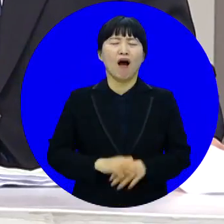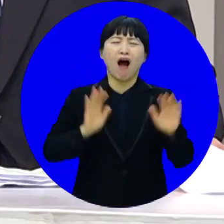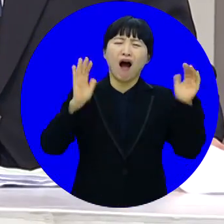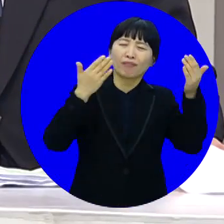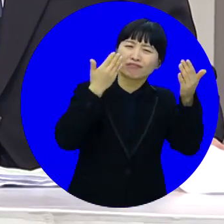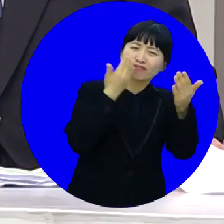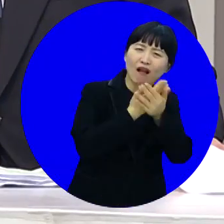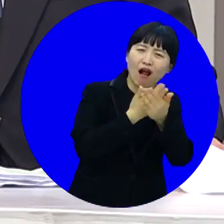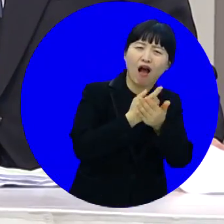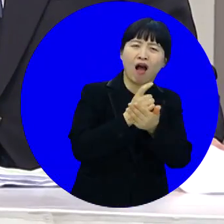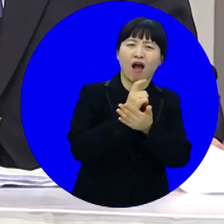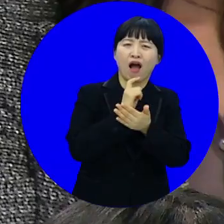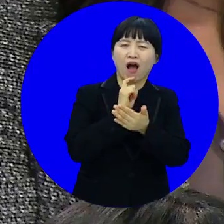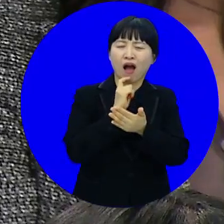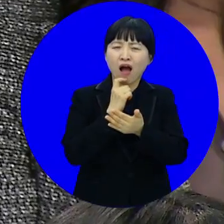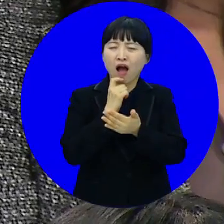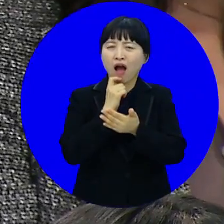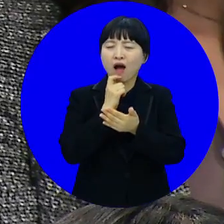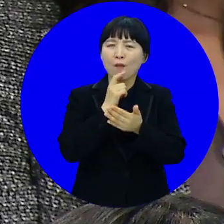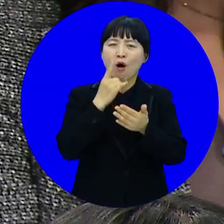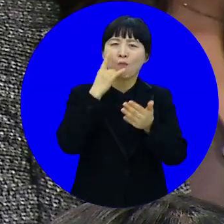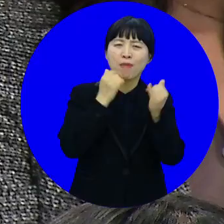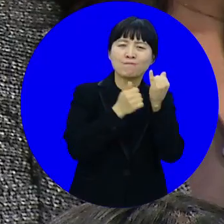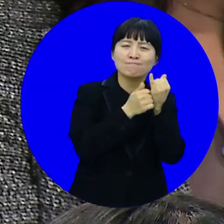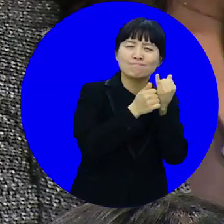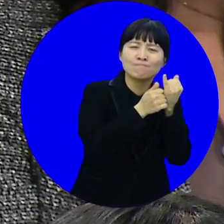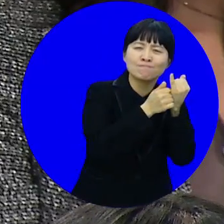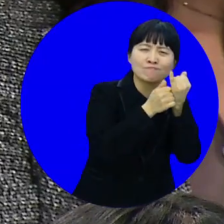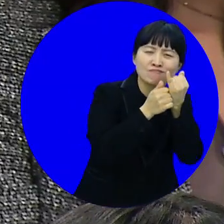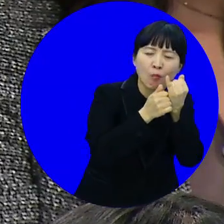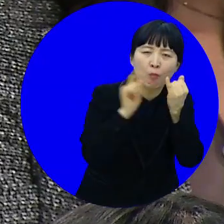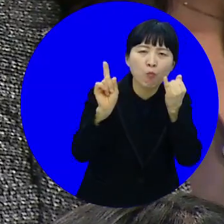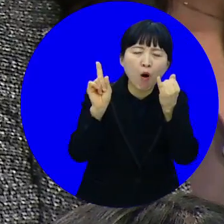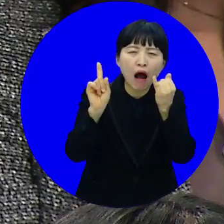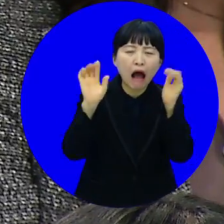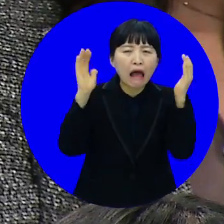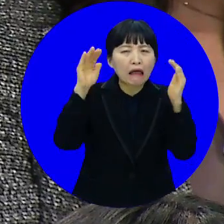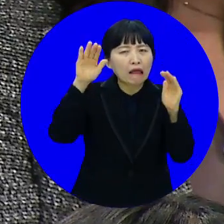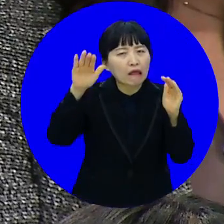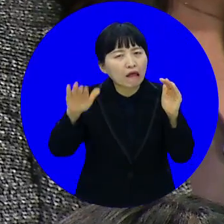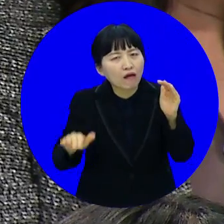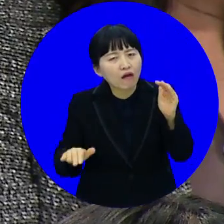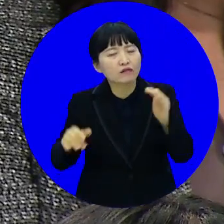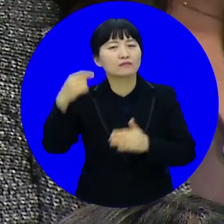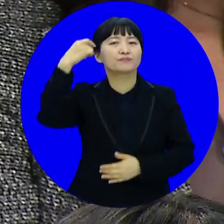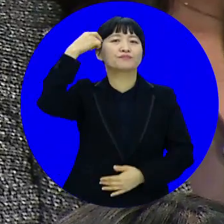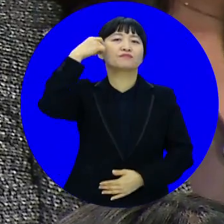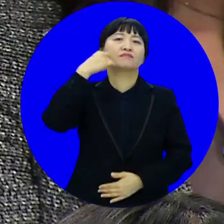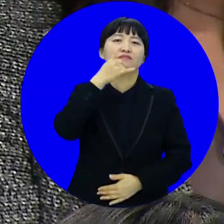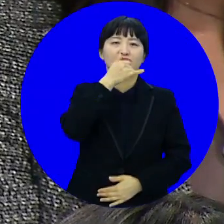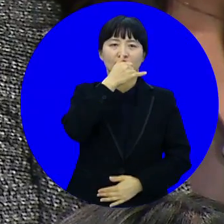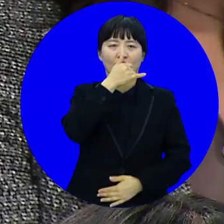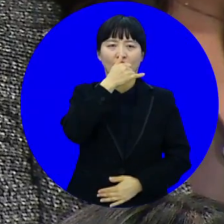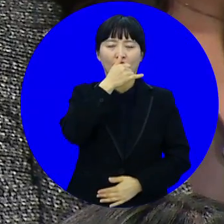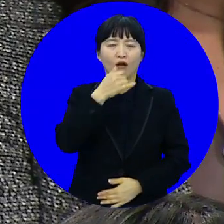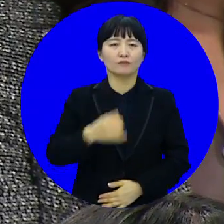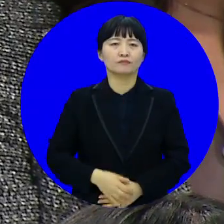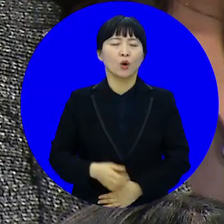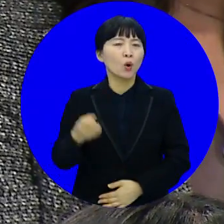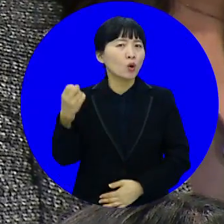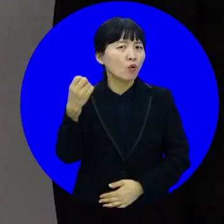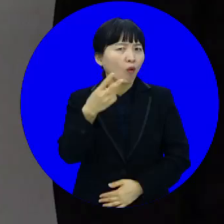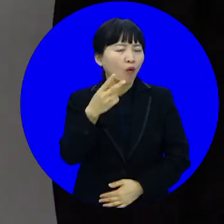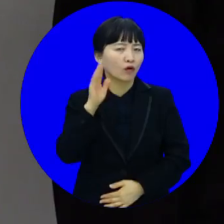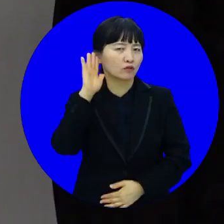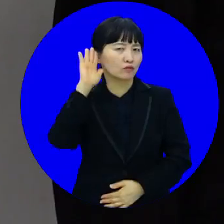앵기고 어리광 부리고 징징거리고 막 다리에 막 붙어가지고 떨어지지도 않고 약간 퇴행하는 그런